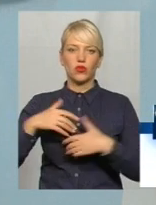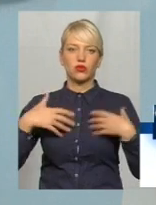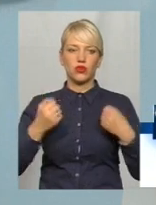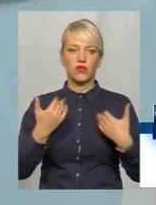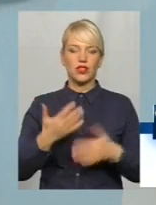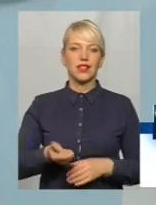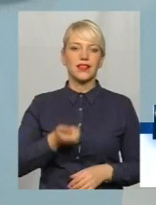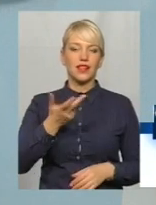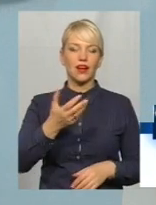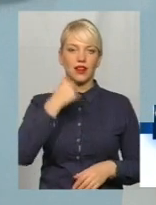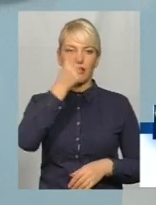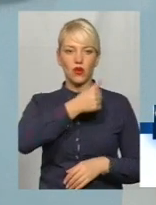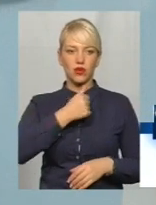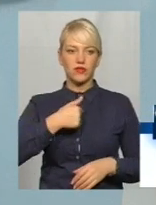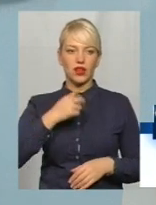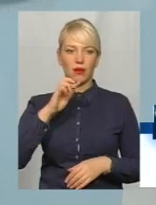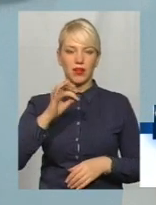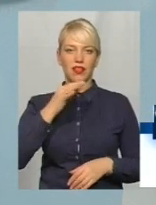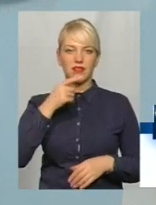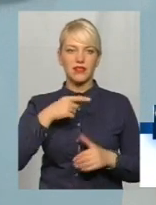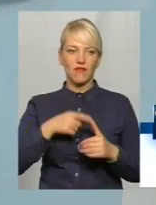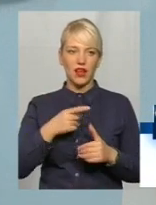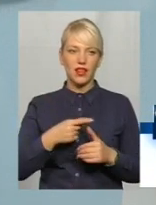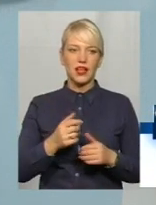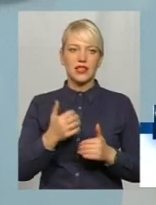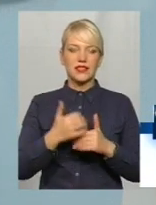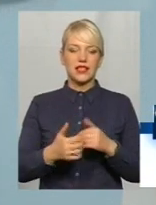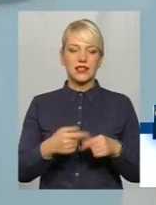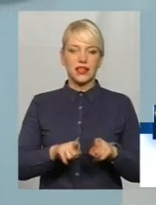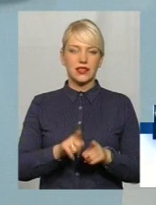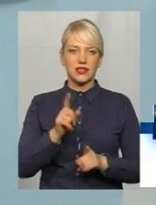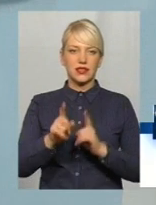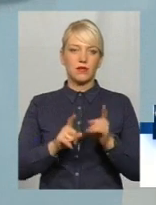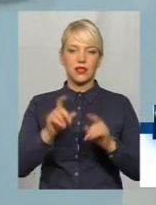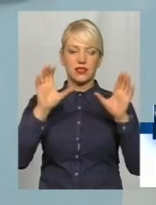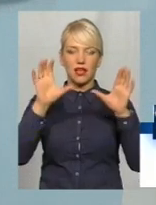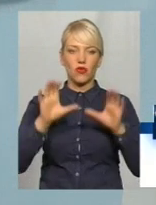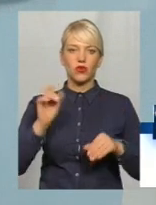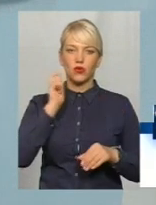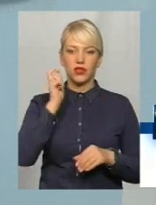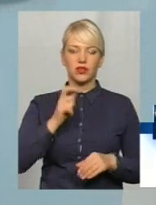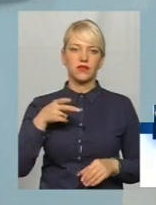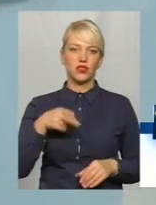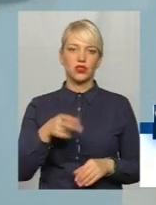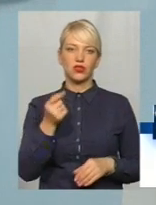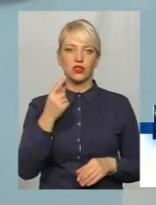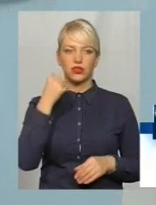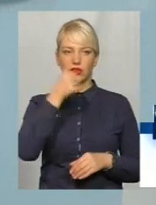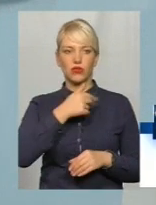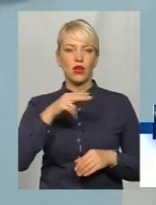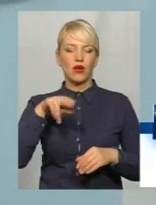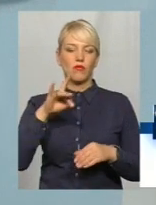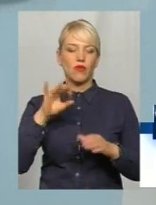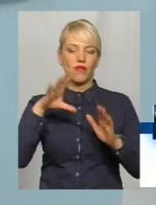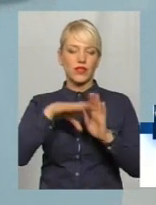декілька років. Я би назвала би серед таких змін, по-перше, це закон України 2011 року про внесення